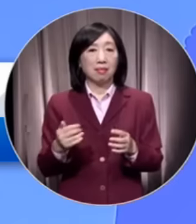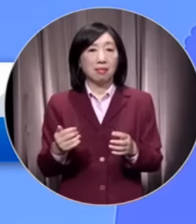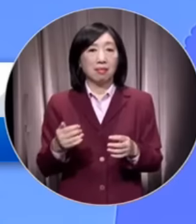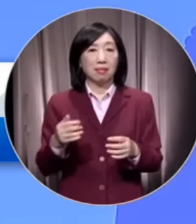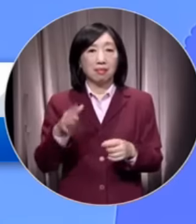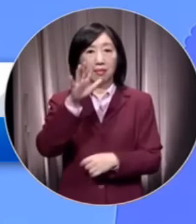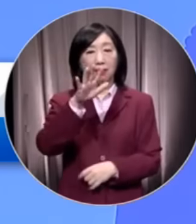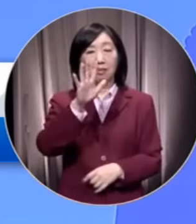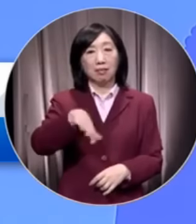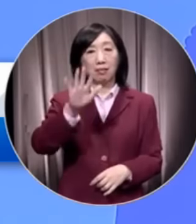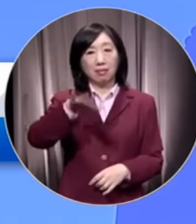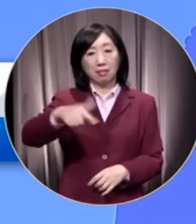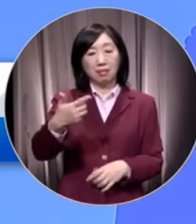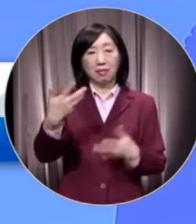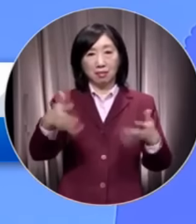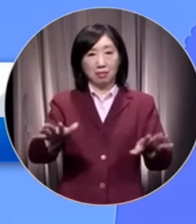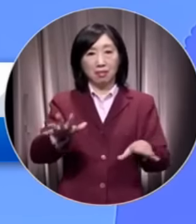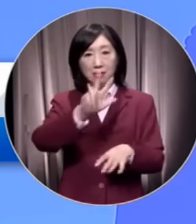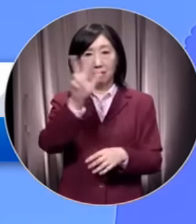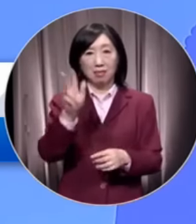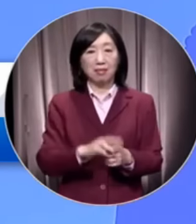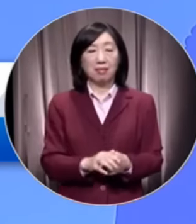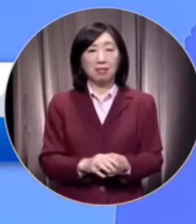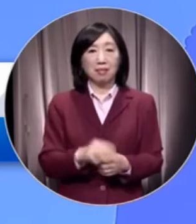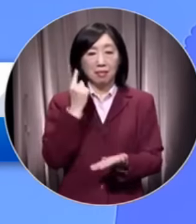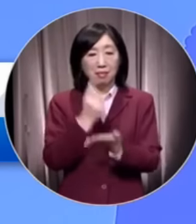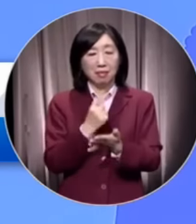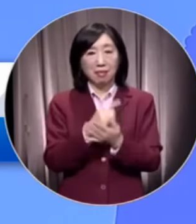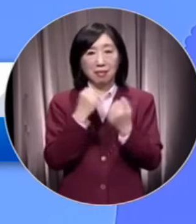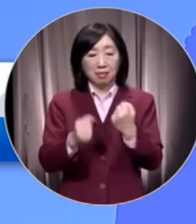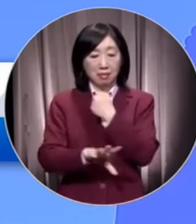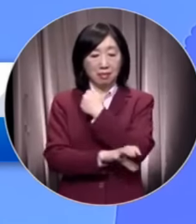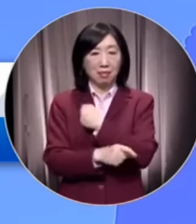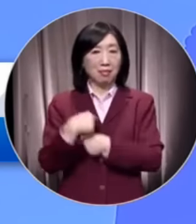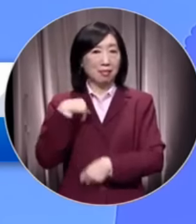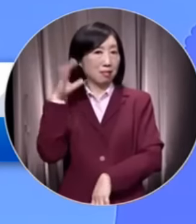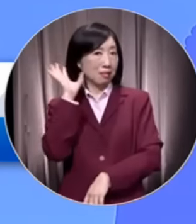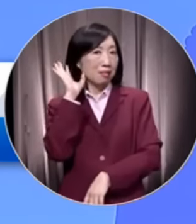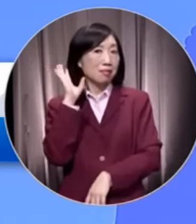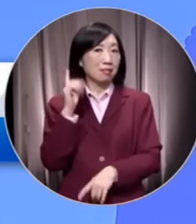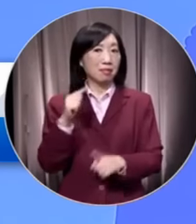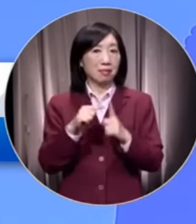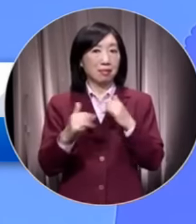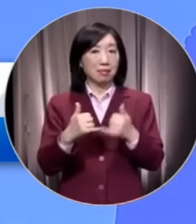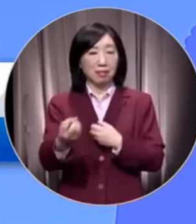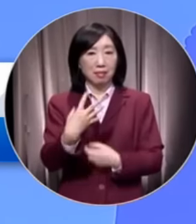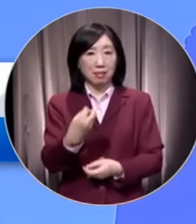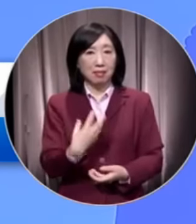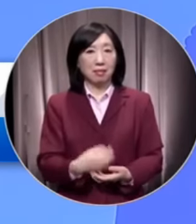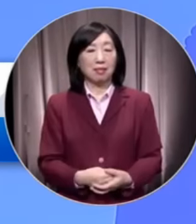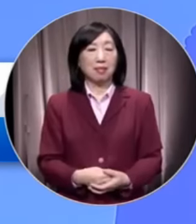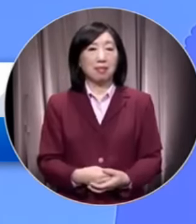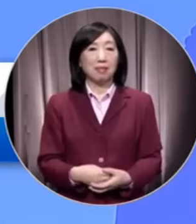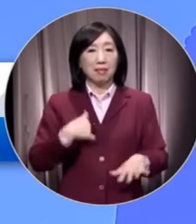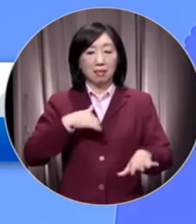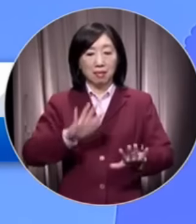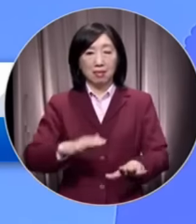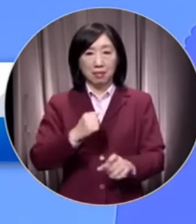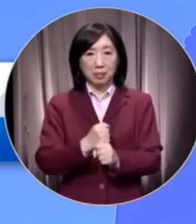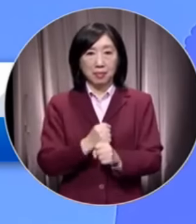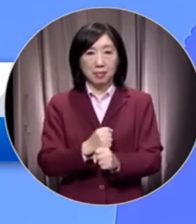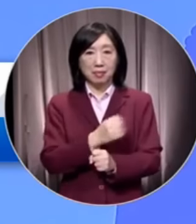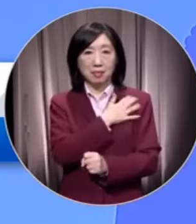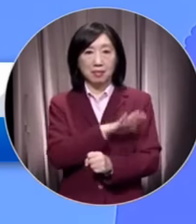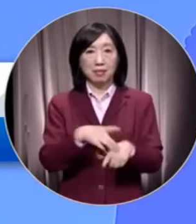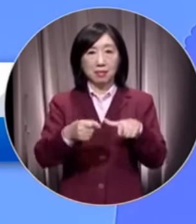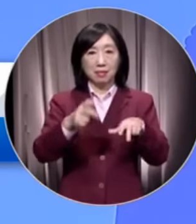这5600多个日子里面，每一天在基层倾听民众的心声。我今天做的，不管公